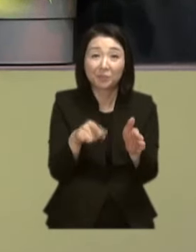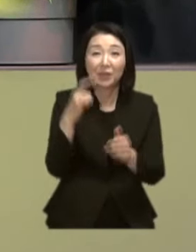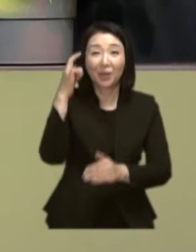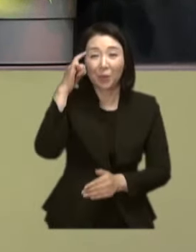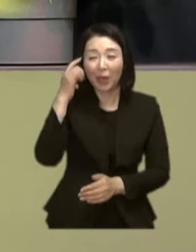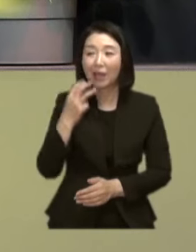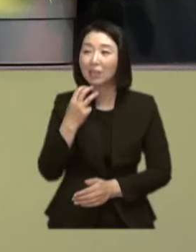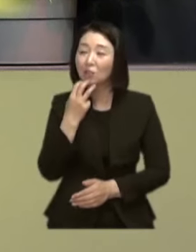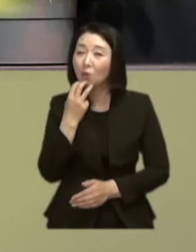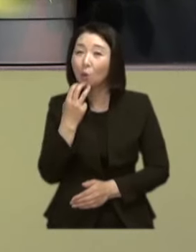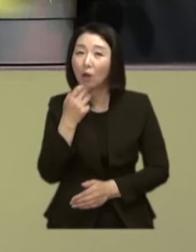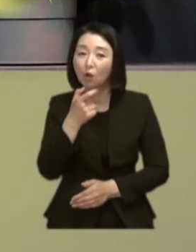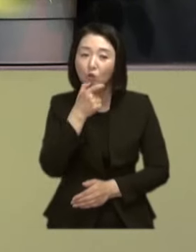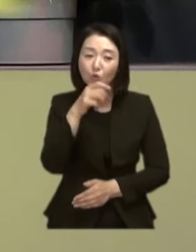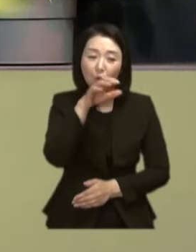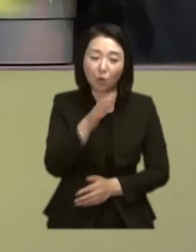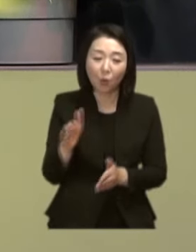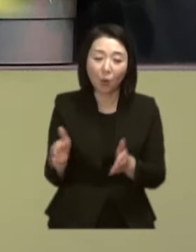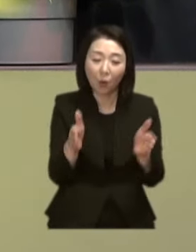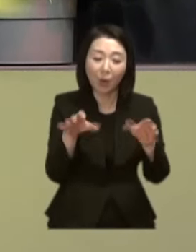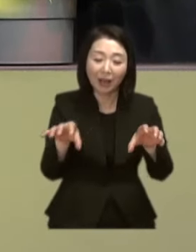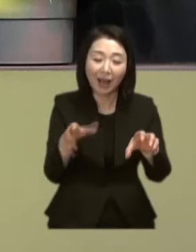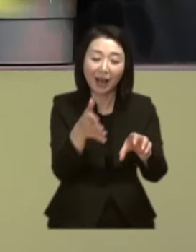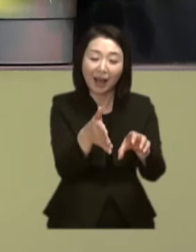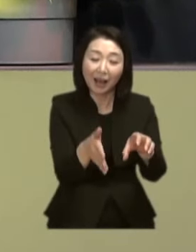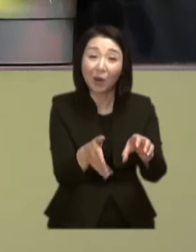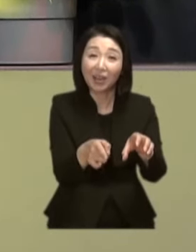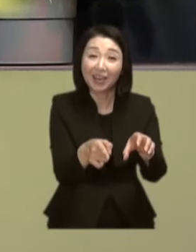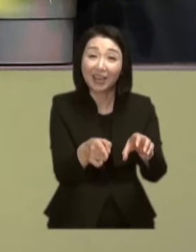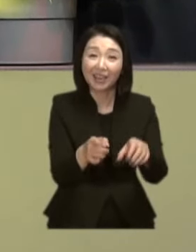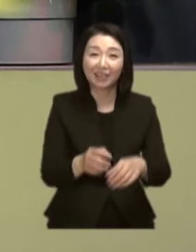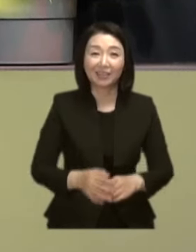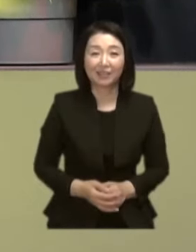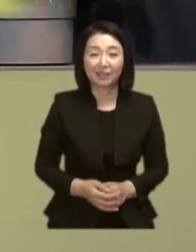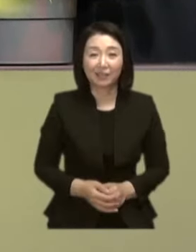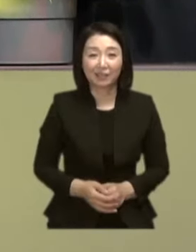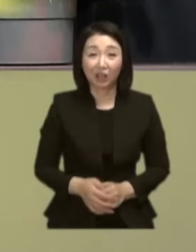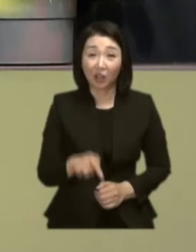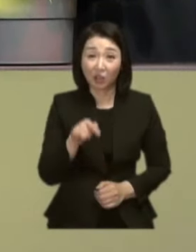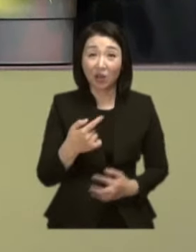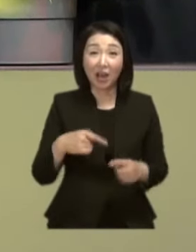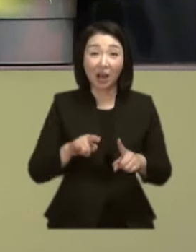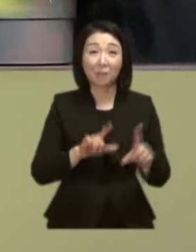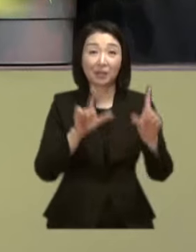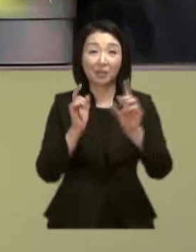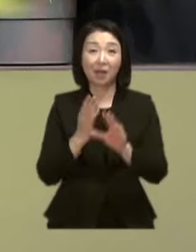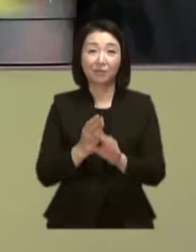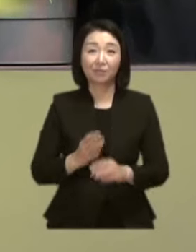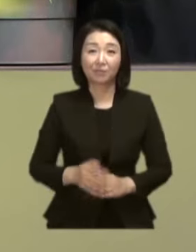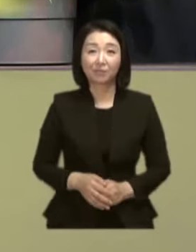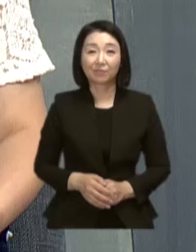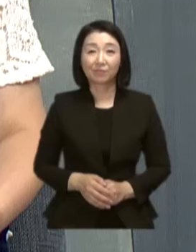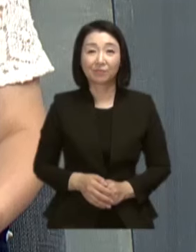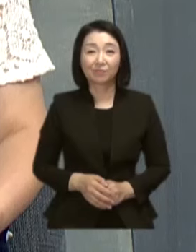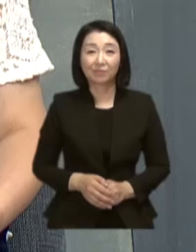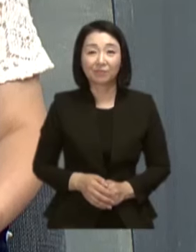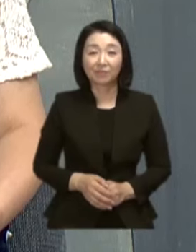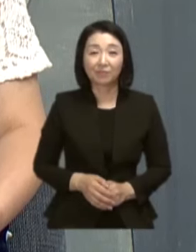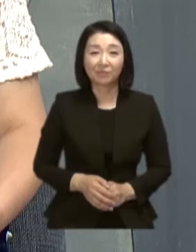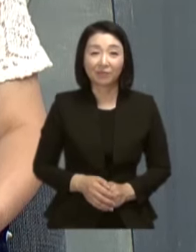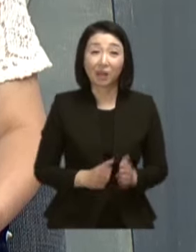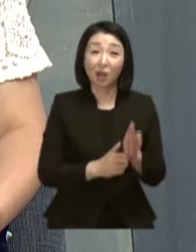이렇게 멀지는 않은 지역이고요. 네, 네. 네, 그 지역에서 지금 함께 생활을 하고 있습니다. 네, 네. 뭐